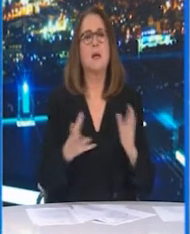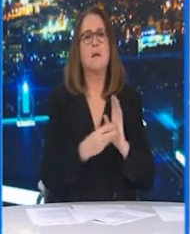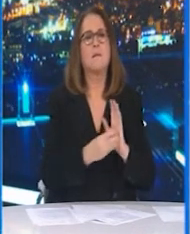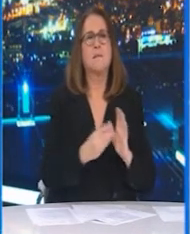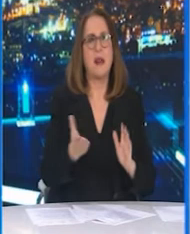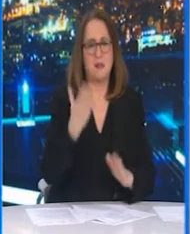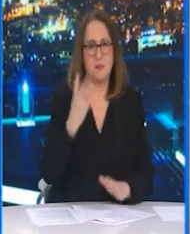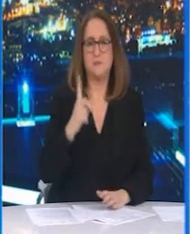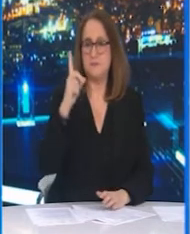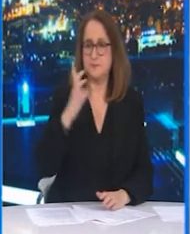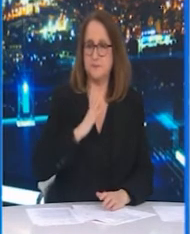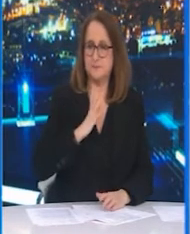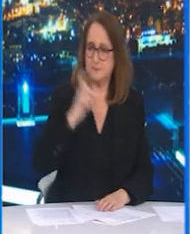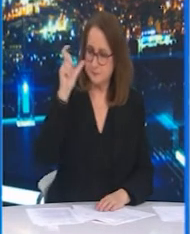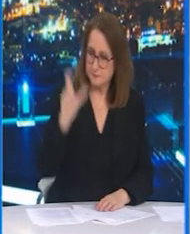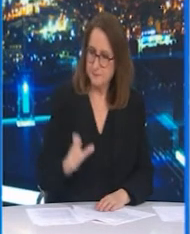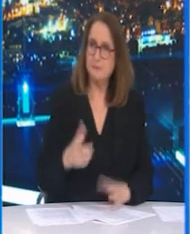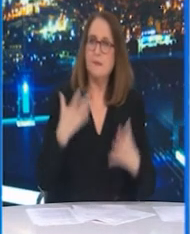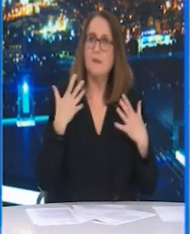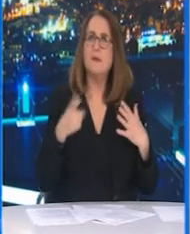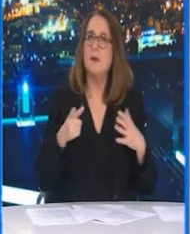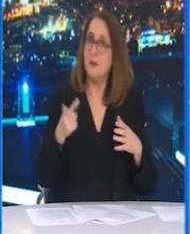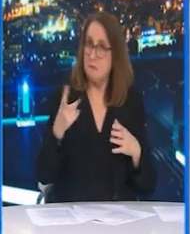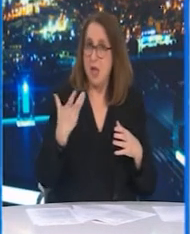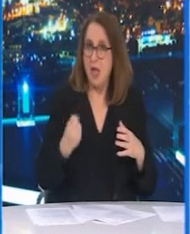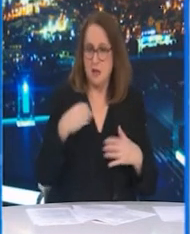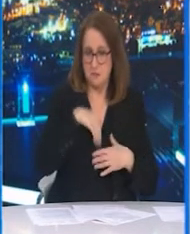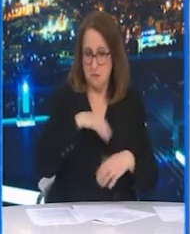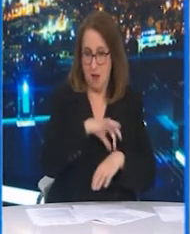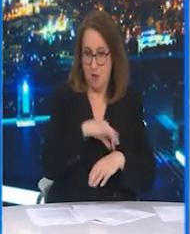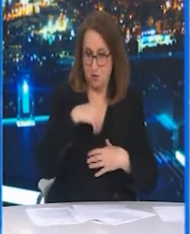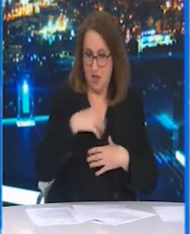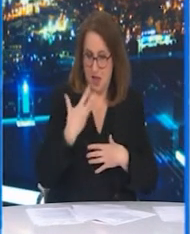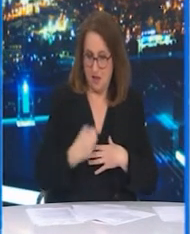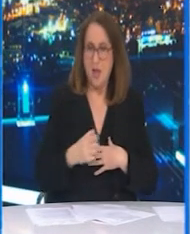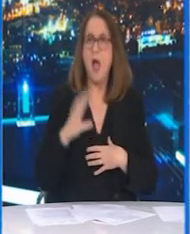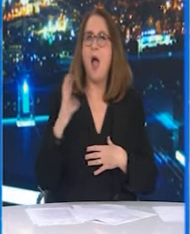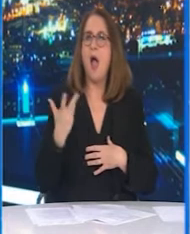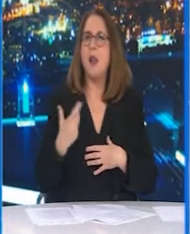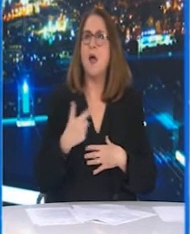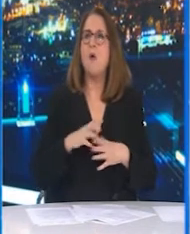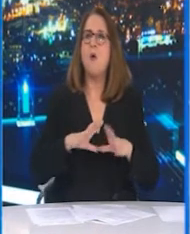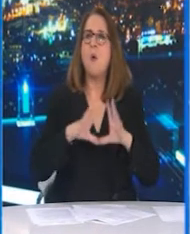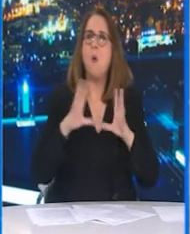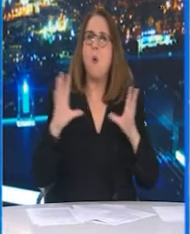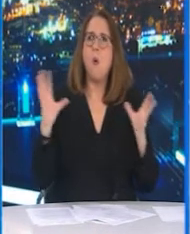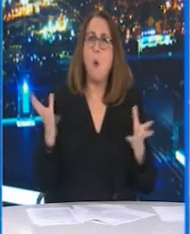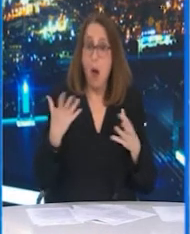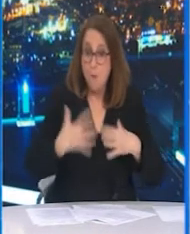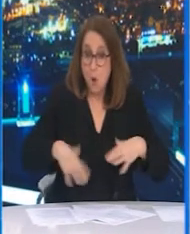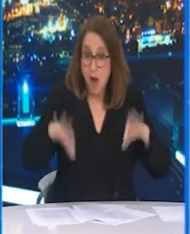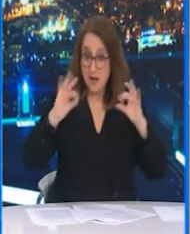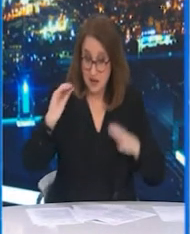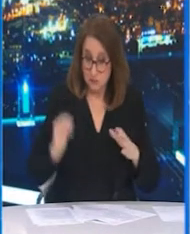ένα άτομο που έχει νόσημα το οποίο είναι στην ομάδα Α, αλλά πραγματοποίησε όλα σχεδόν από την διάγνωση,